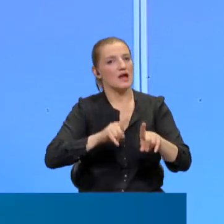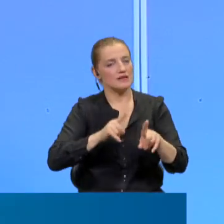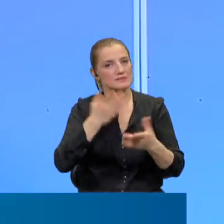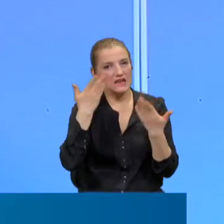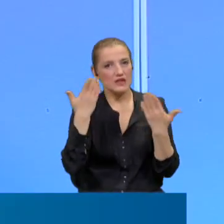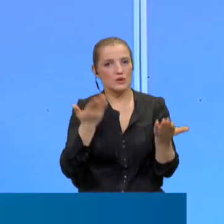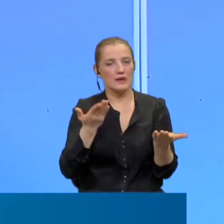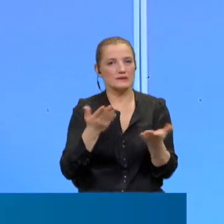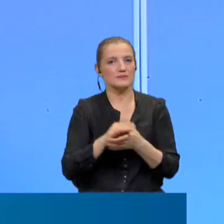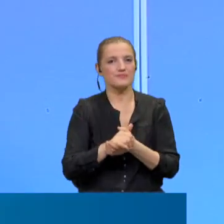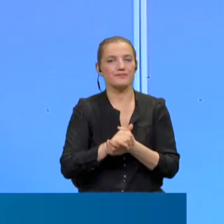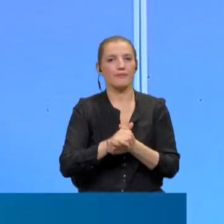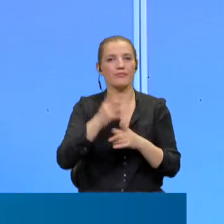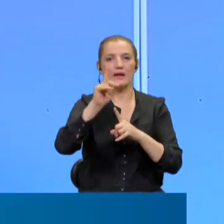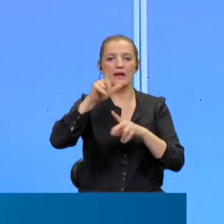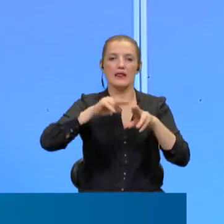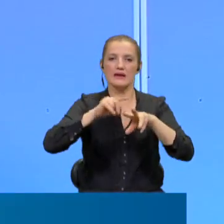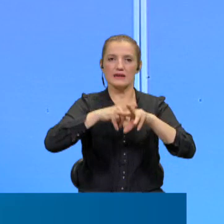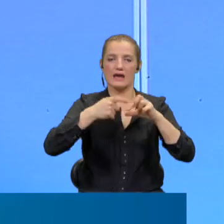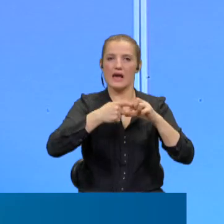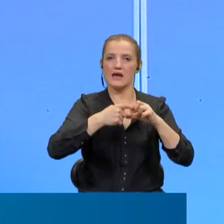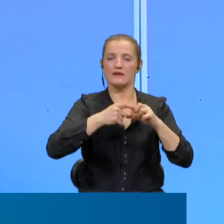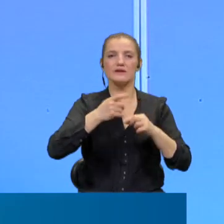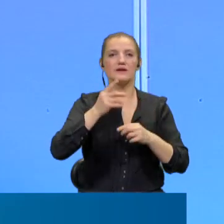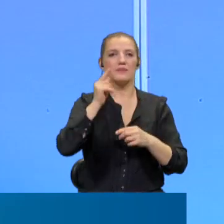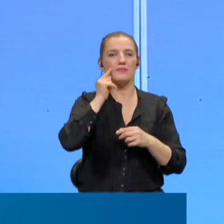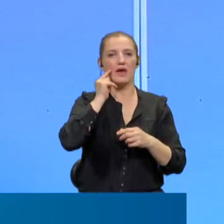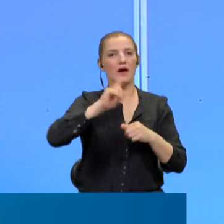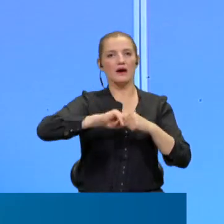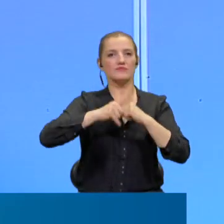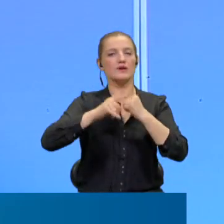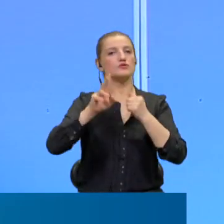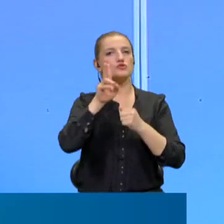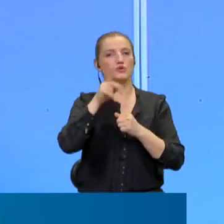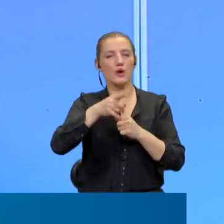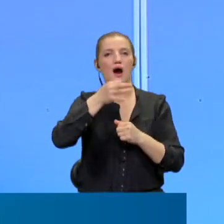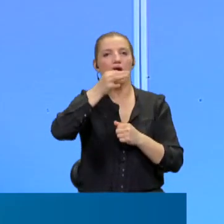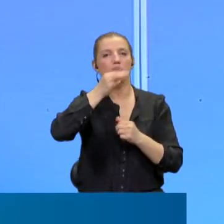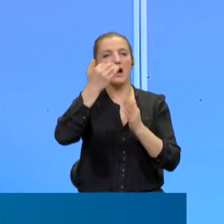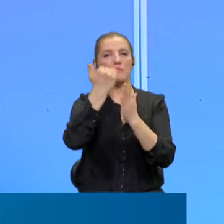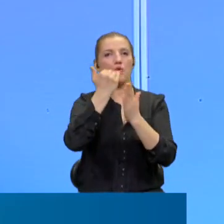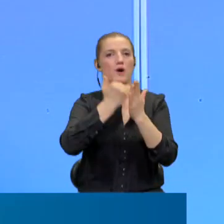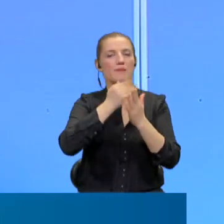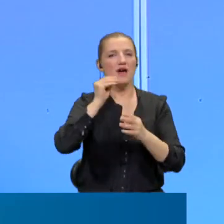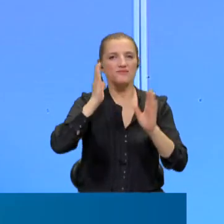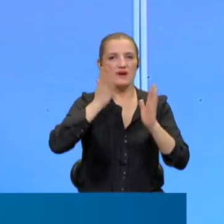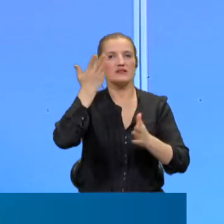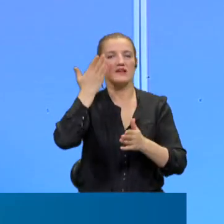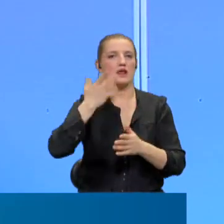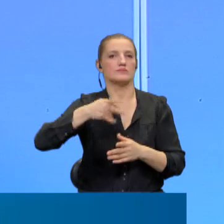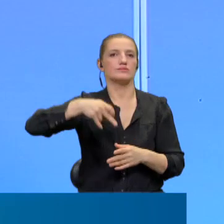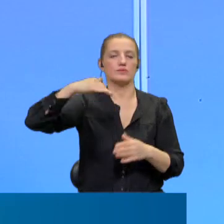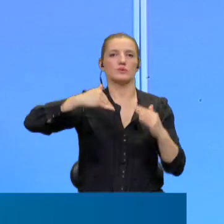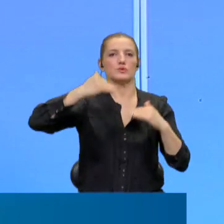ediyorlar ve İlker Karagöz Hafta sonu en çok seyredilen haber programlarında biri oluyor değil mi